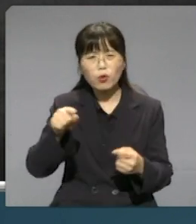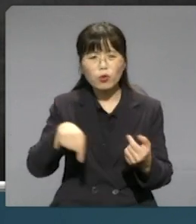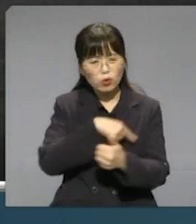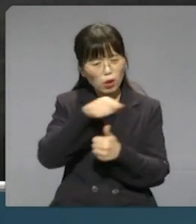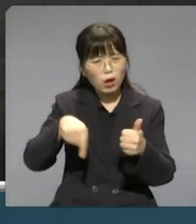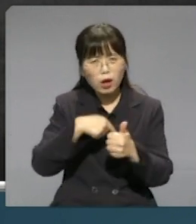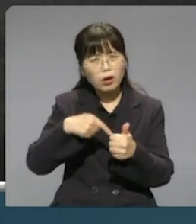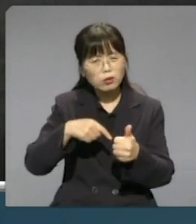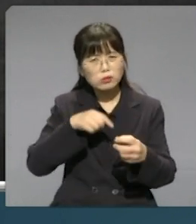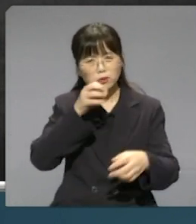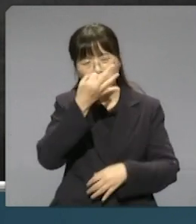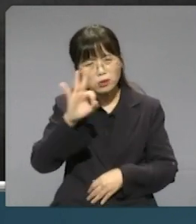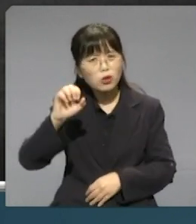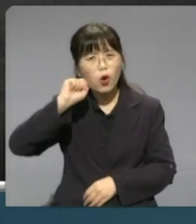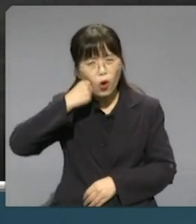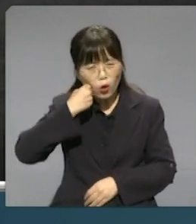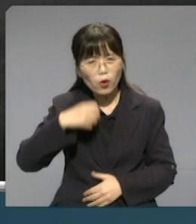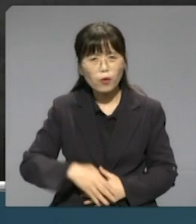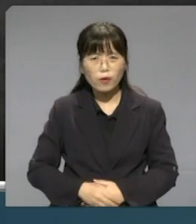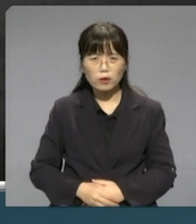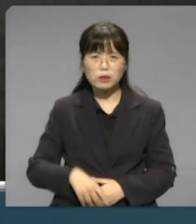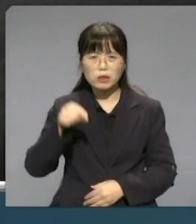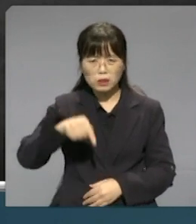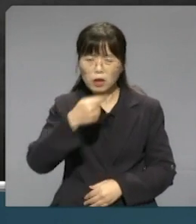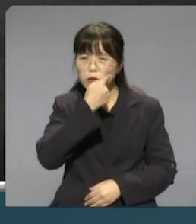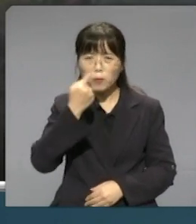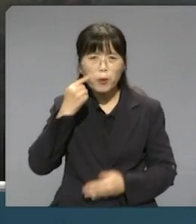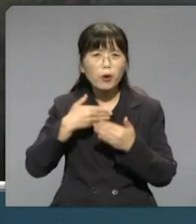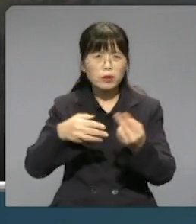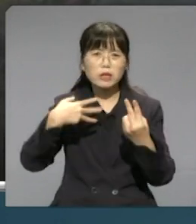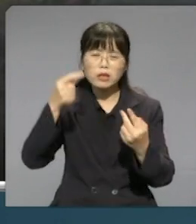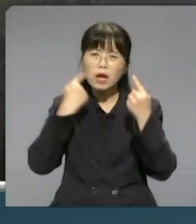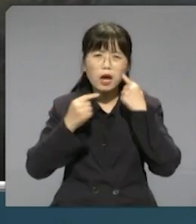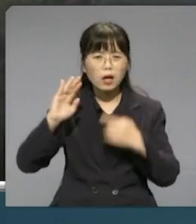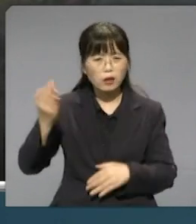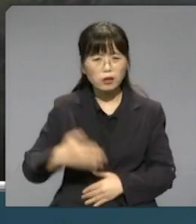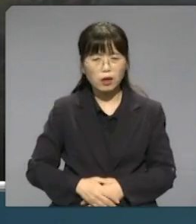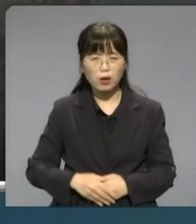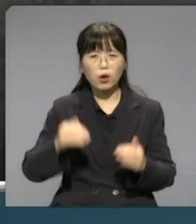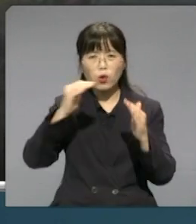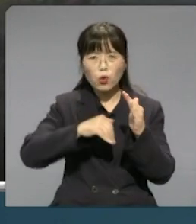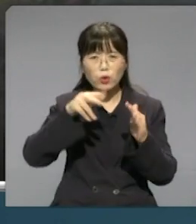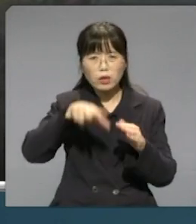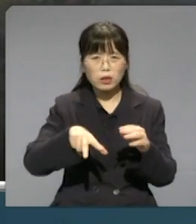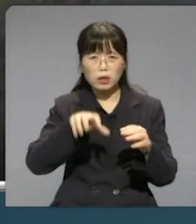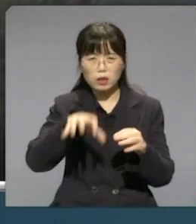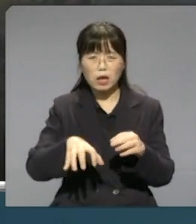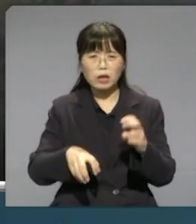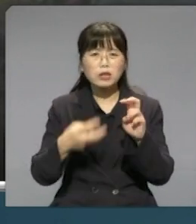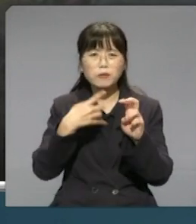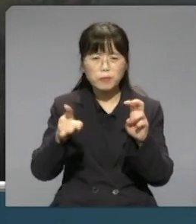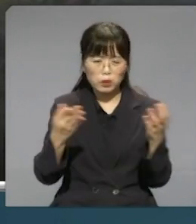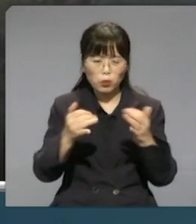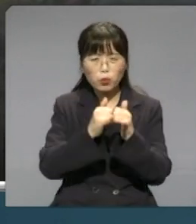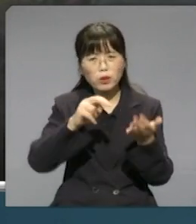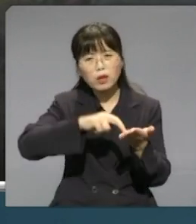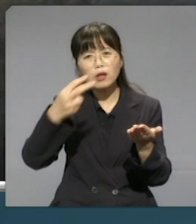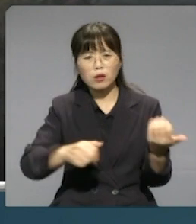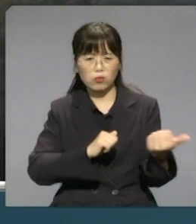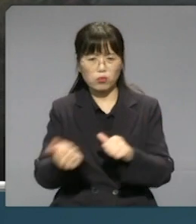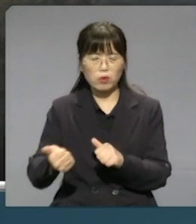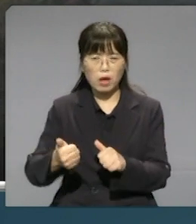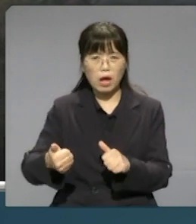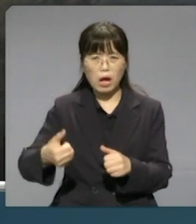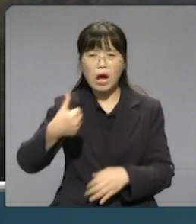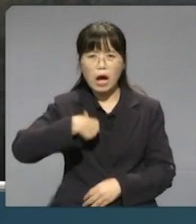있을까. 증명 과정이 2차 가해는 아닐까. 지난달 한 공사장에서 20대 노동자가 추락해 숨졌습니다.